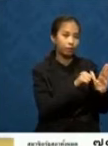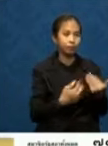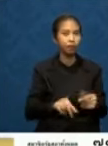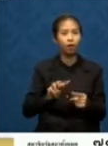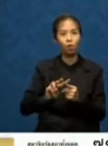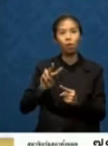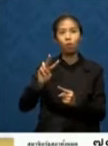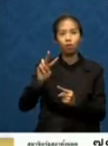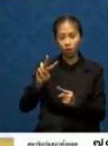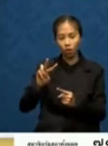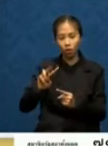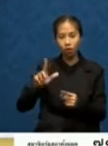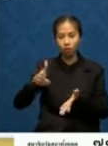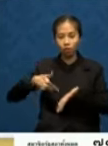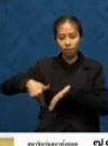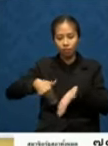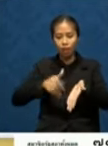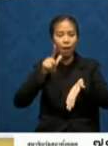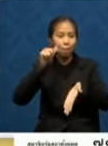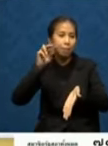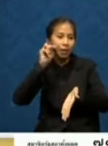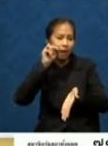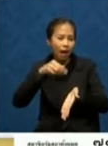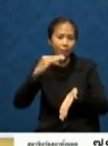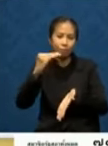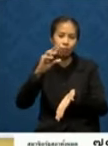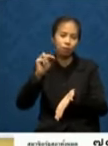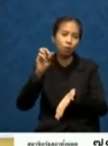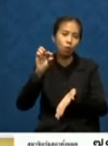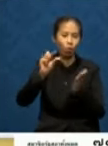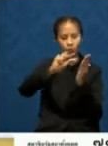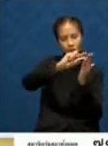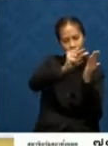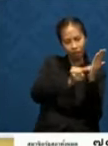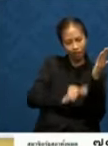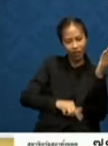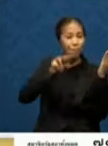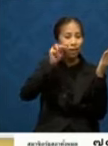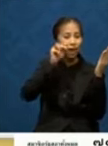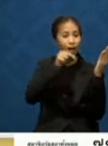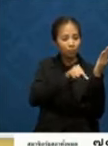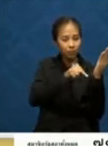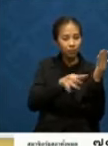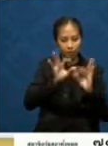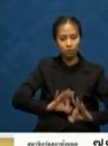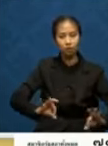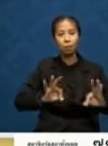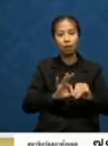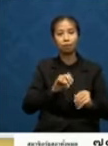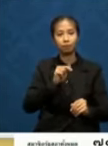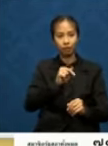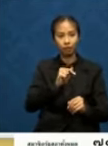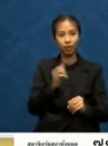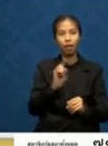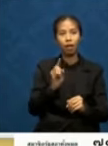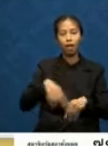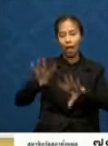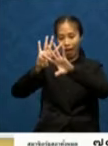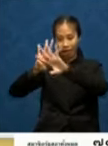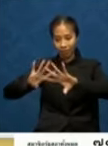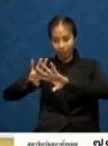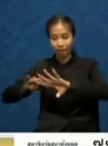ภูมิภาคแม่น้ำโขงซึ่งเป็นจุดภูมิรัฐศาสตร์ที่สำคัญของไทยนอกเหนือจากอาเซียน